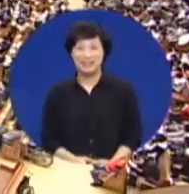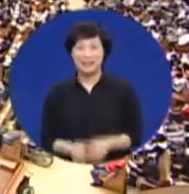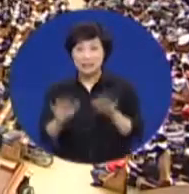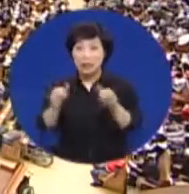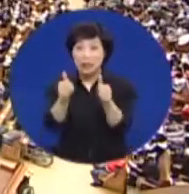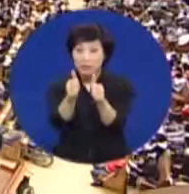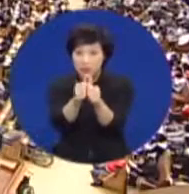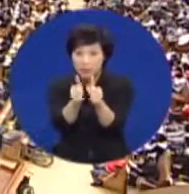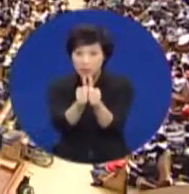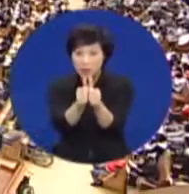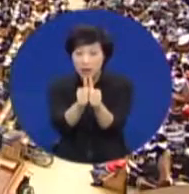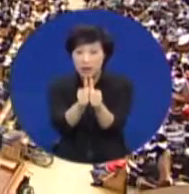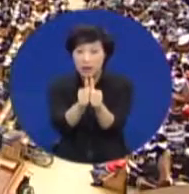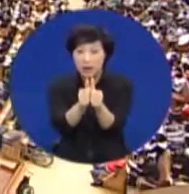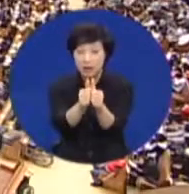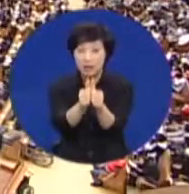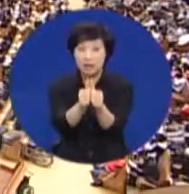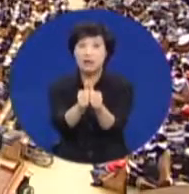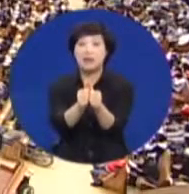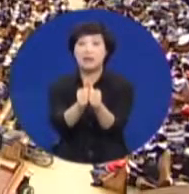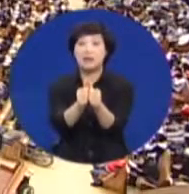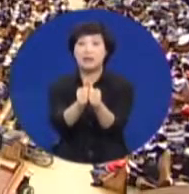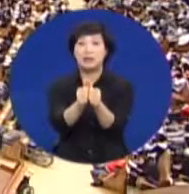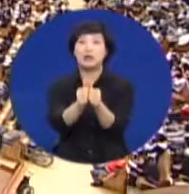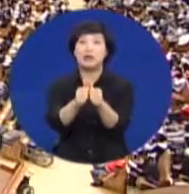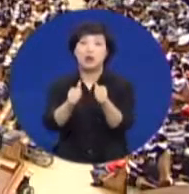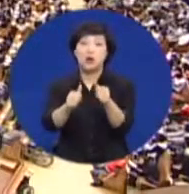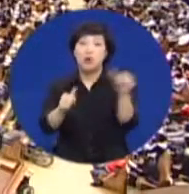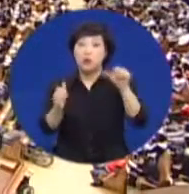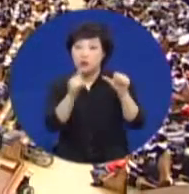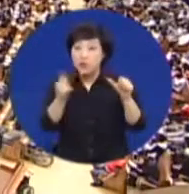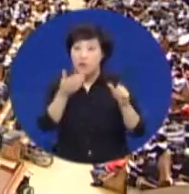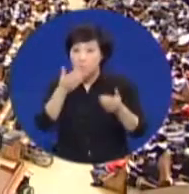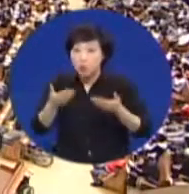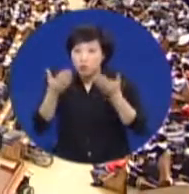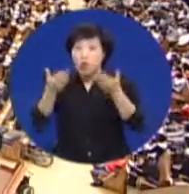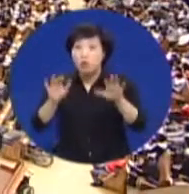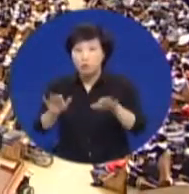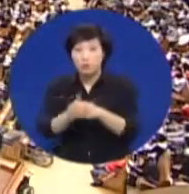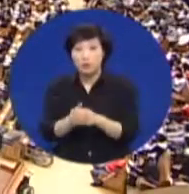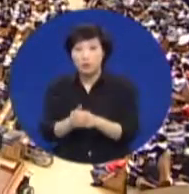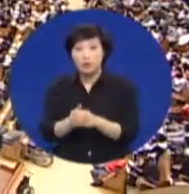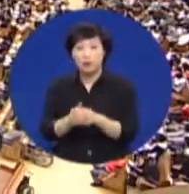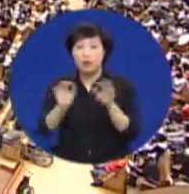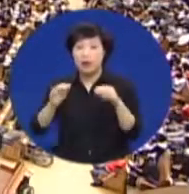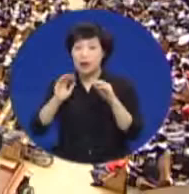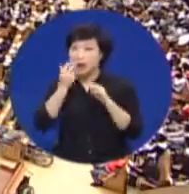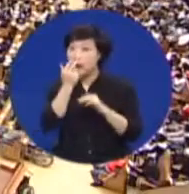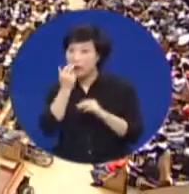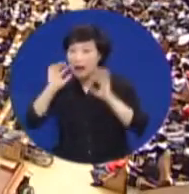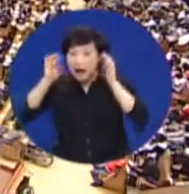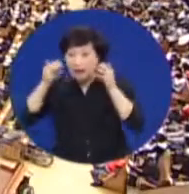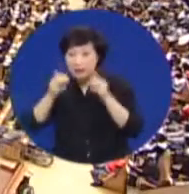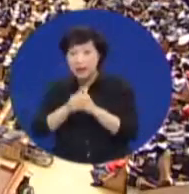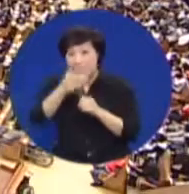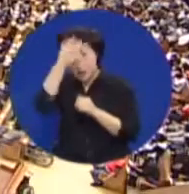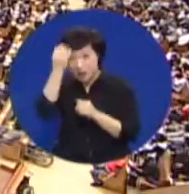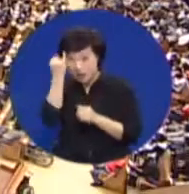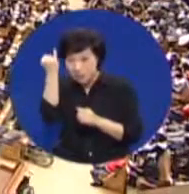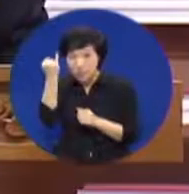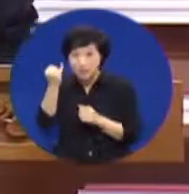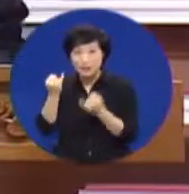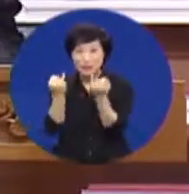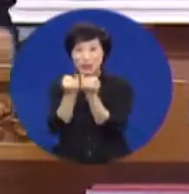장정 남자 장정만 5천 명이니까 애들과 할머니 여자까지 다 해서 2만 명도